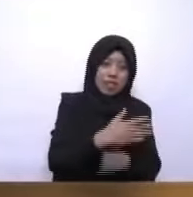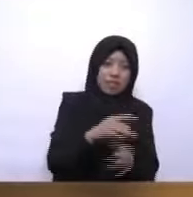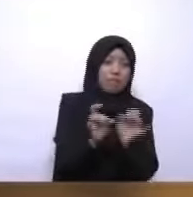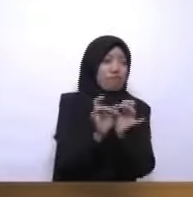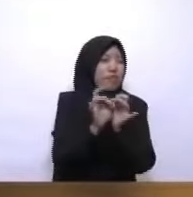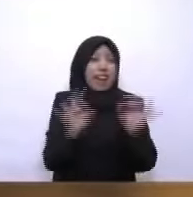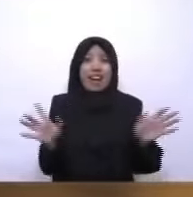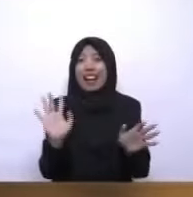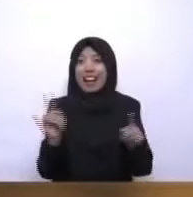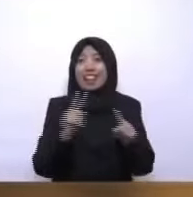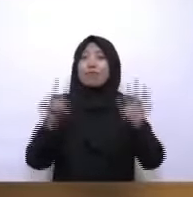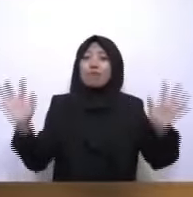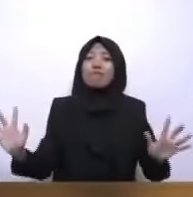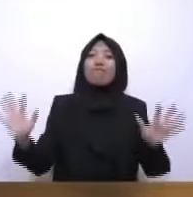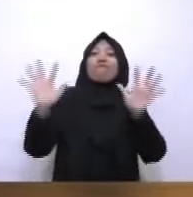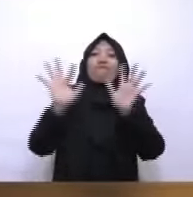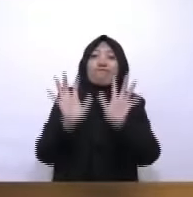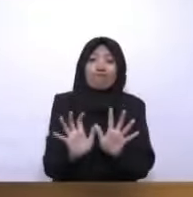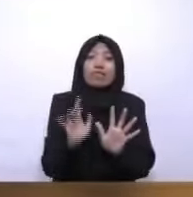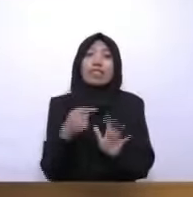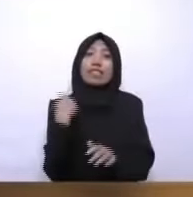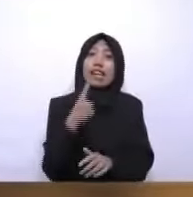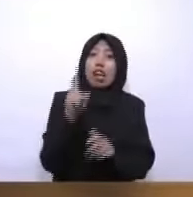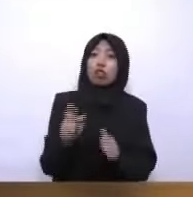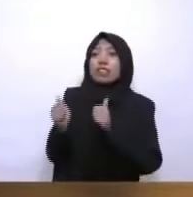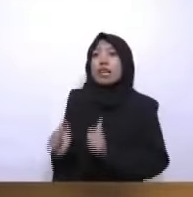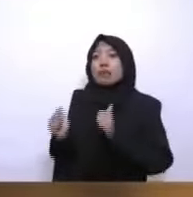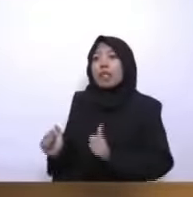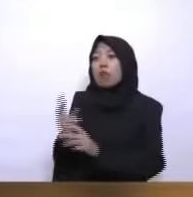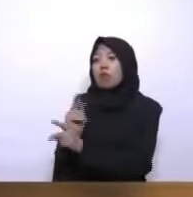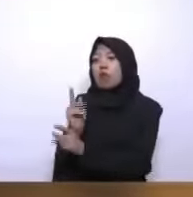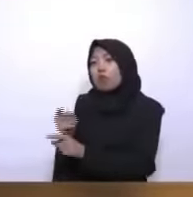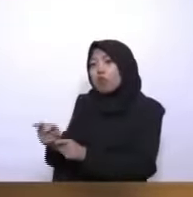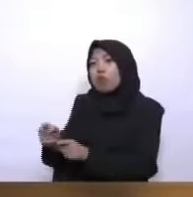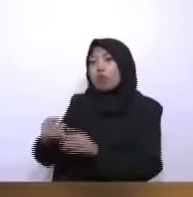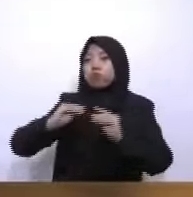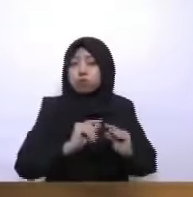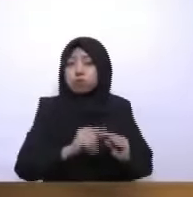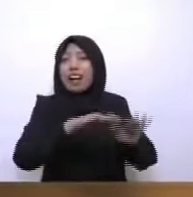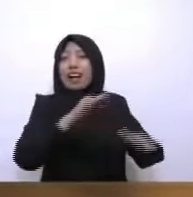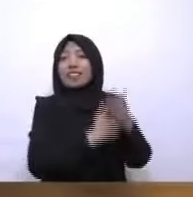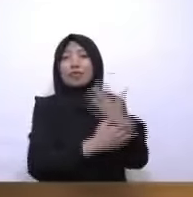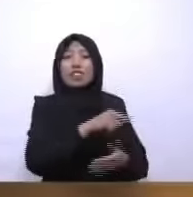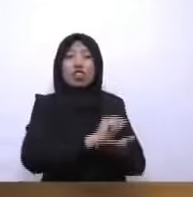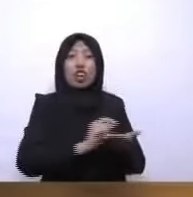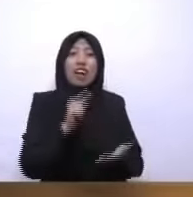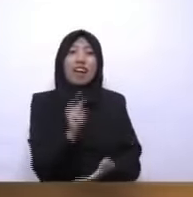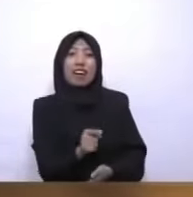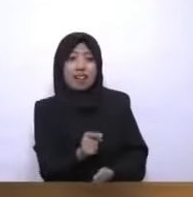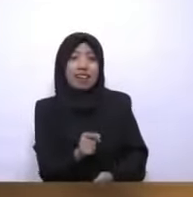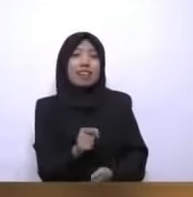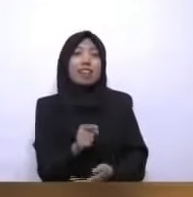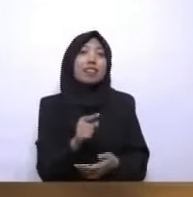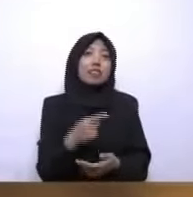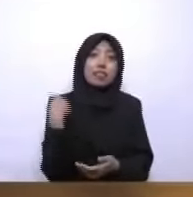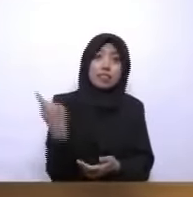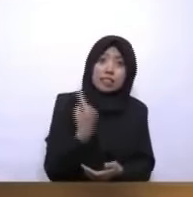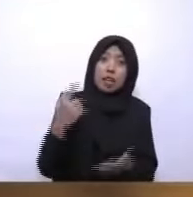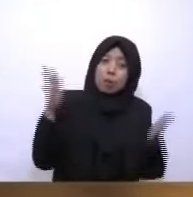berkebutuhan khusus tersebut dengan anak kita, tapi kita pun siapkan guru-guru bagi mereka di sekolah-sekolah tersebut. Dan kita